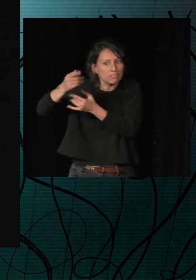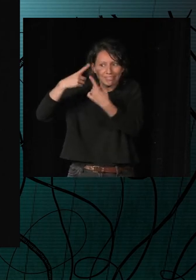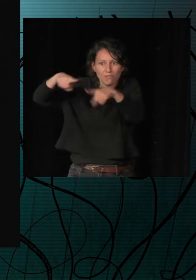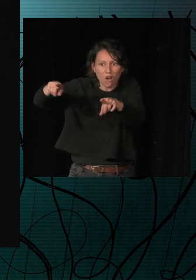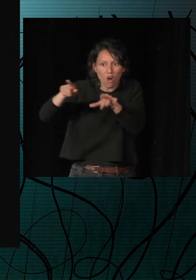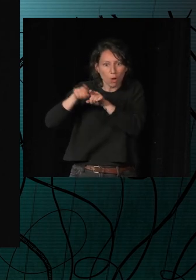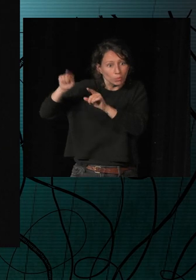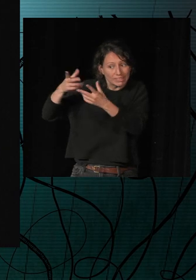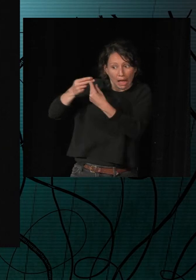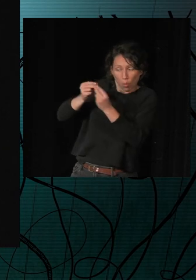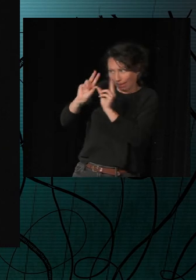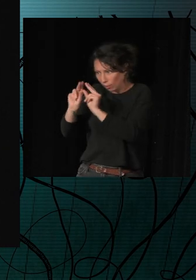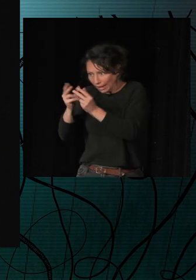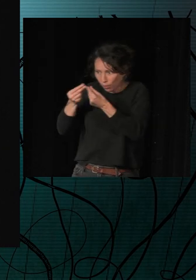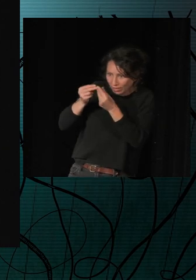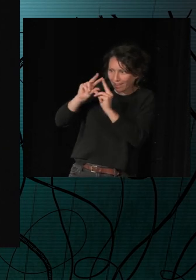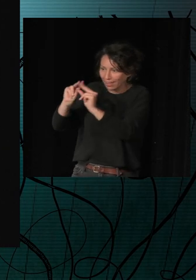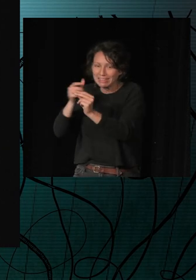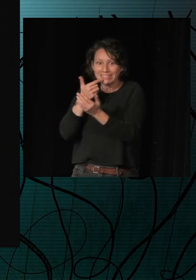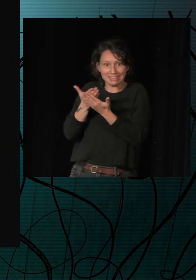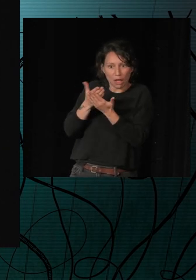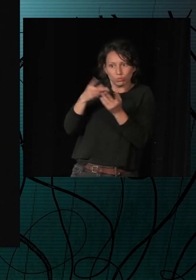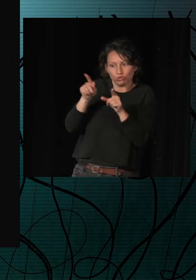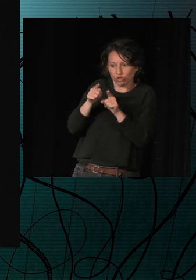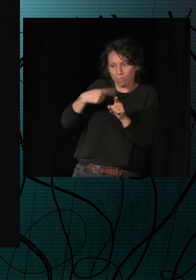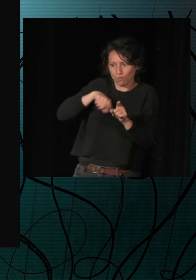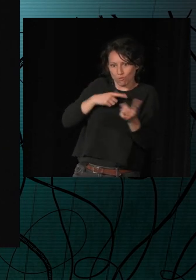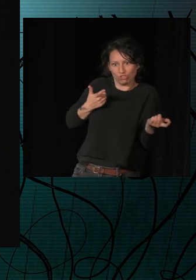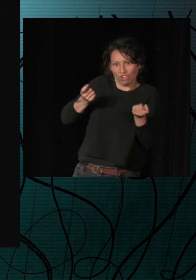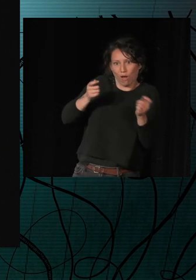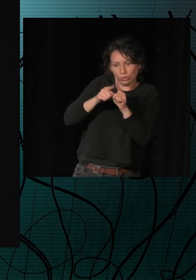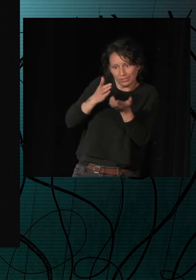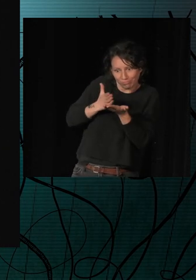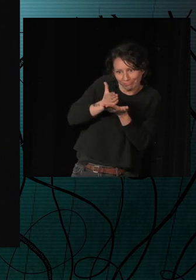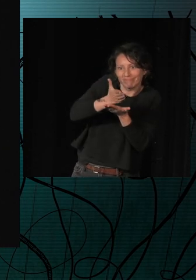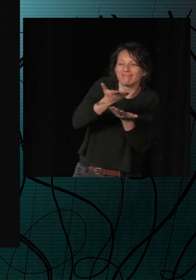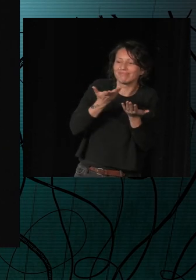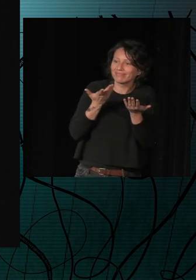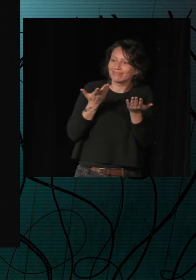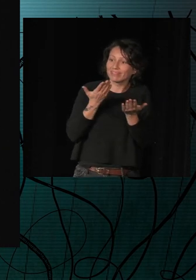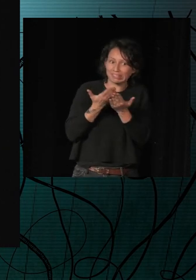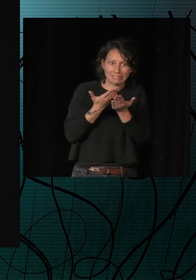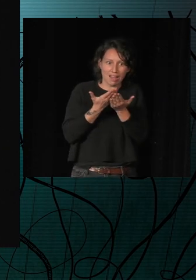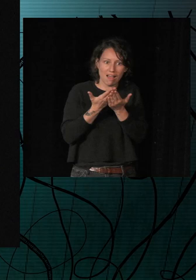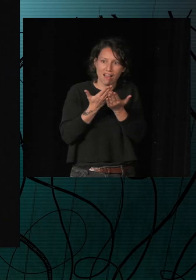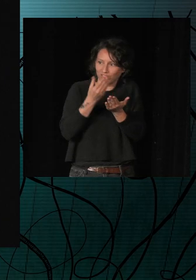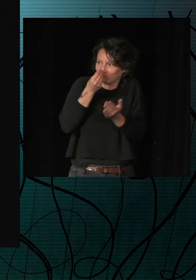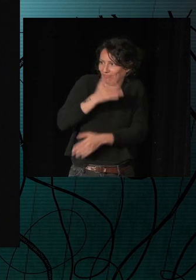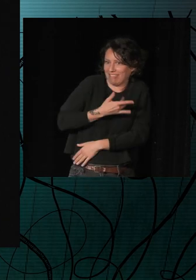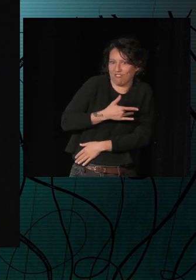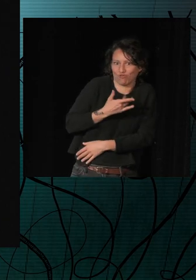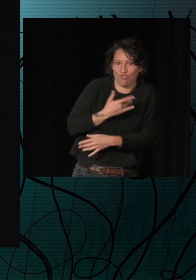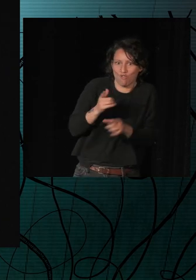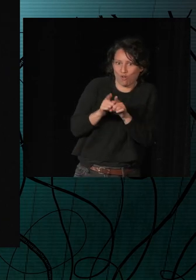encore plus actrice dans le dans la dans la narration et même dans notre rapport entre nous quoi